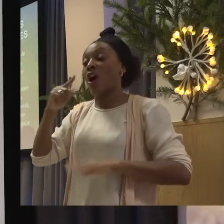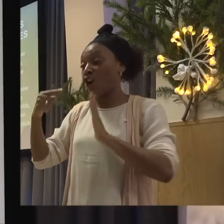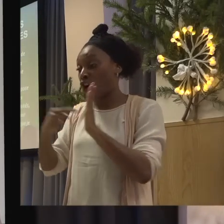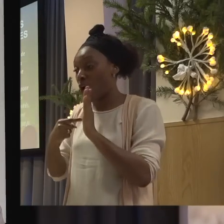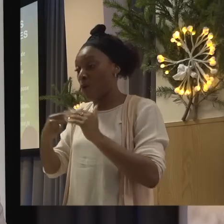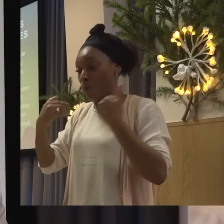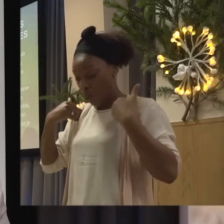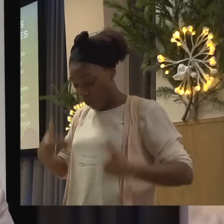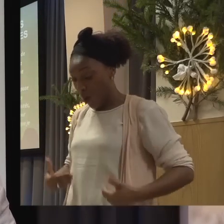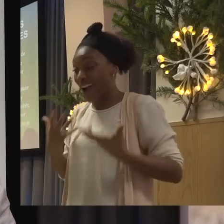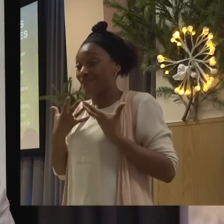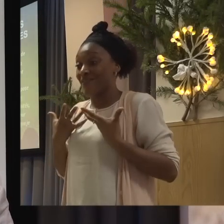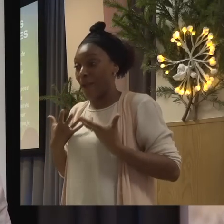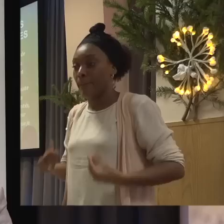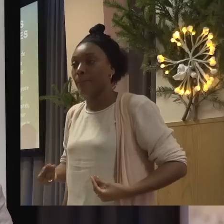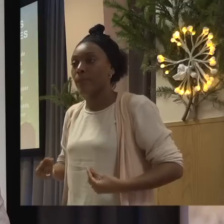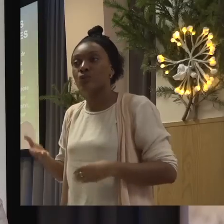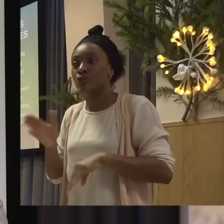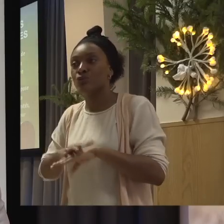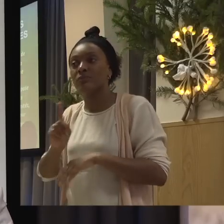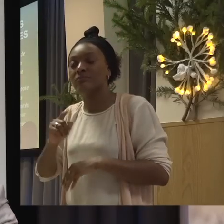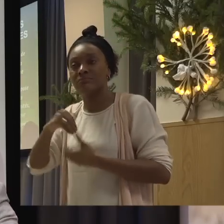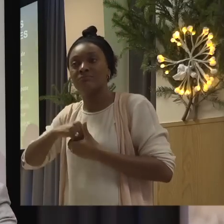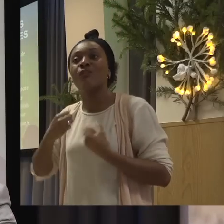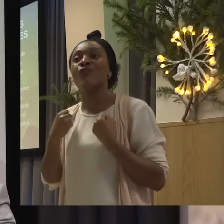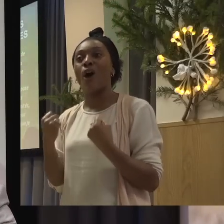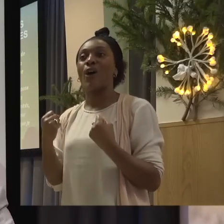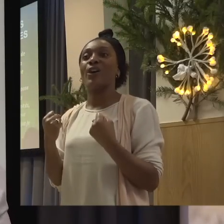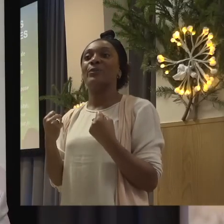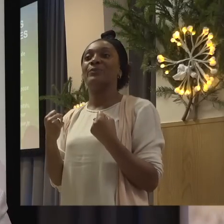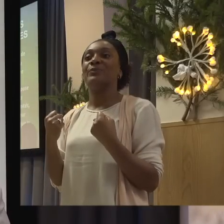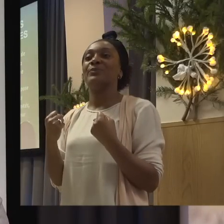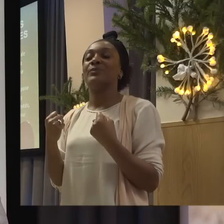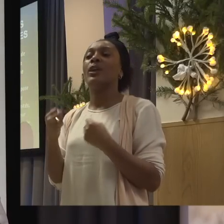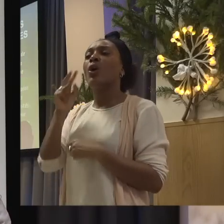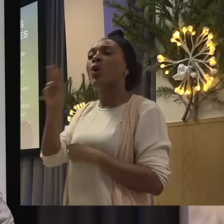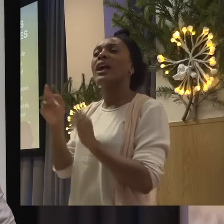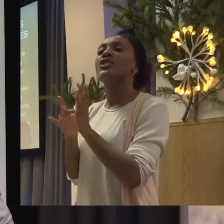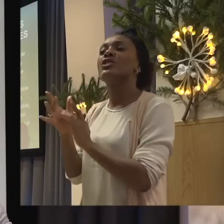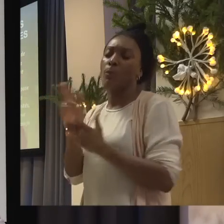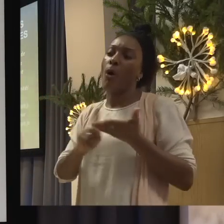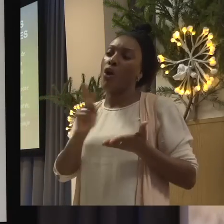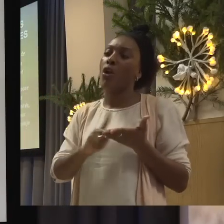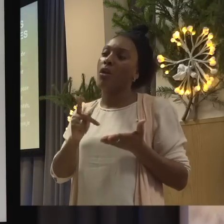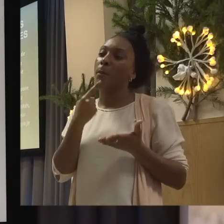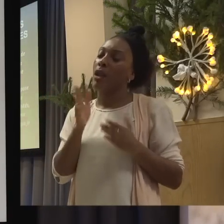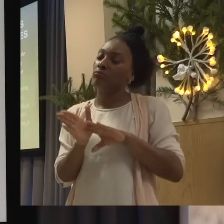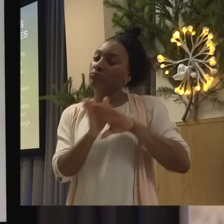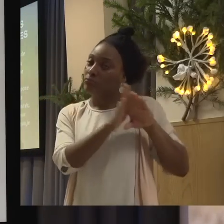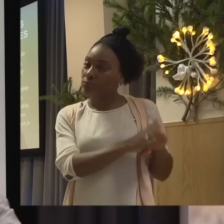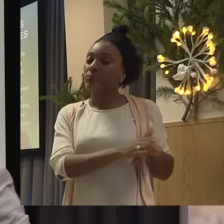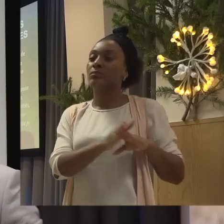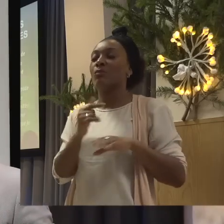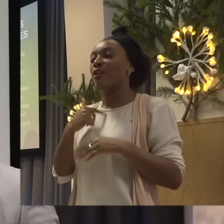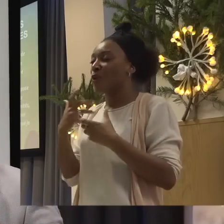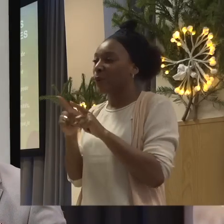je suis fort. Quand on regarde le Seigneur Jésus-Christ, c'est vrai qu'on peut parler de Paul, mais je